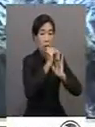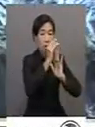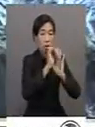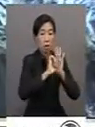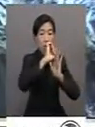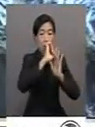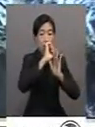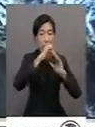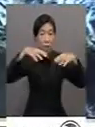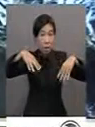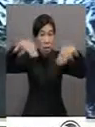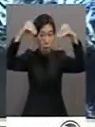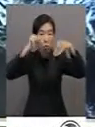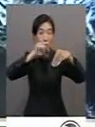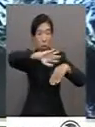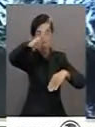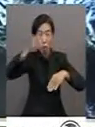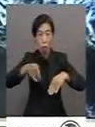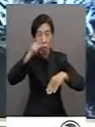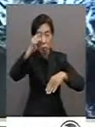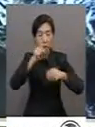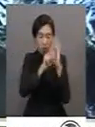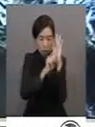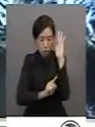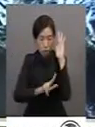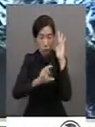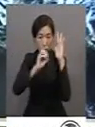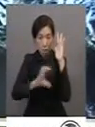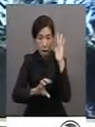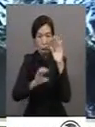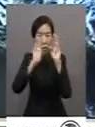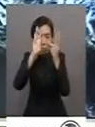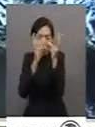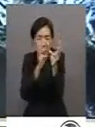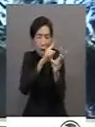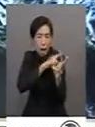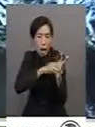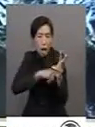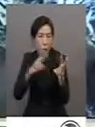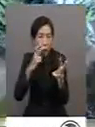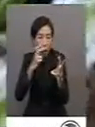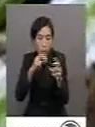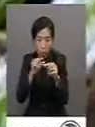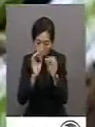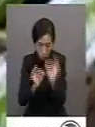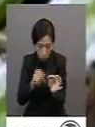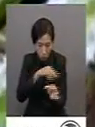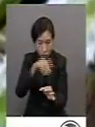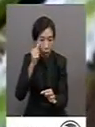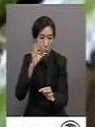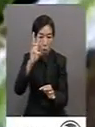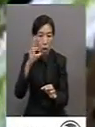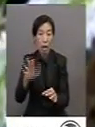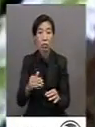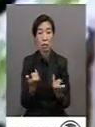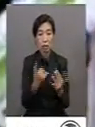ดเชียงใหม่ยอดดอยอินทนนท์นั้นอุณหภูมิ3องศาเซลเซียสและเกิดน้ำค้างแข็งติดต่อกันเป็นวันที่6แล้วนะครับสภาพอากาศที่หนาว